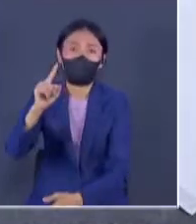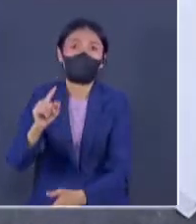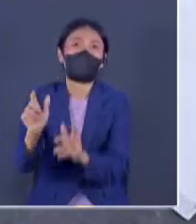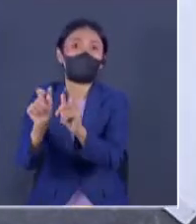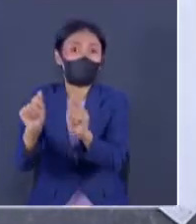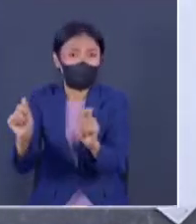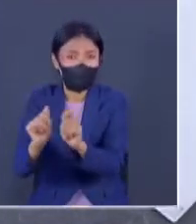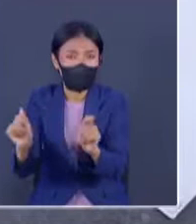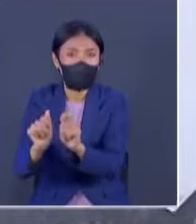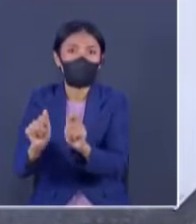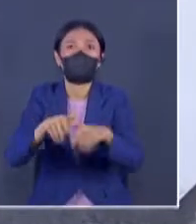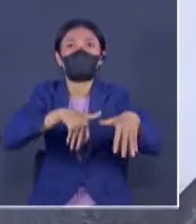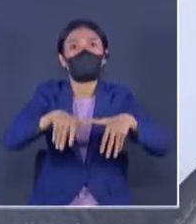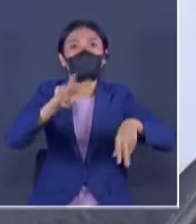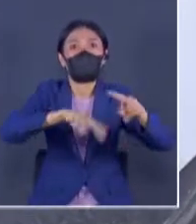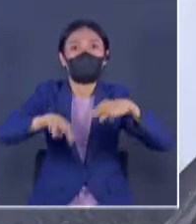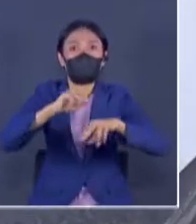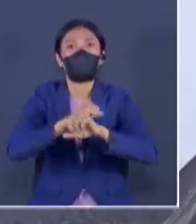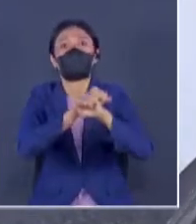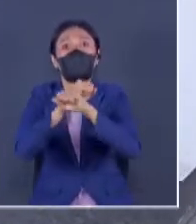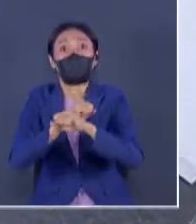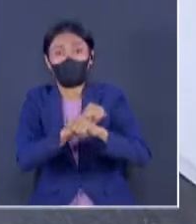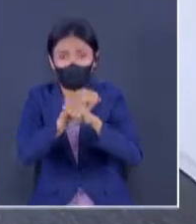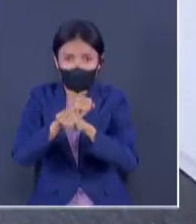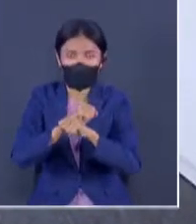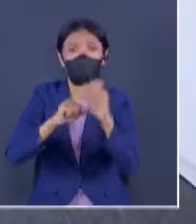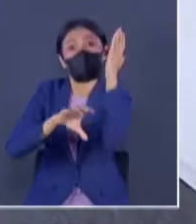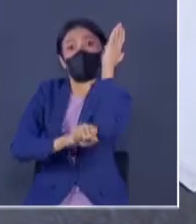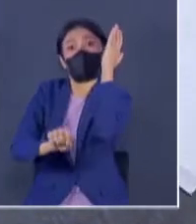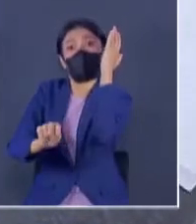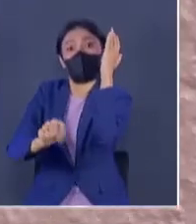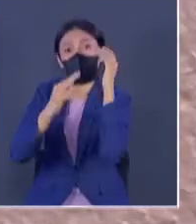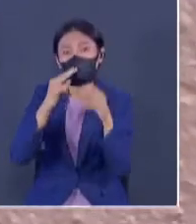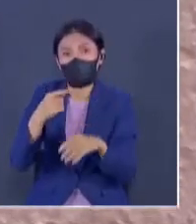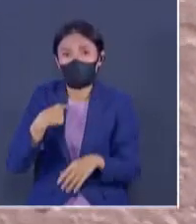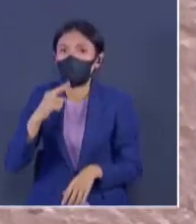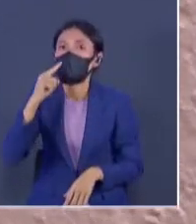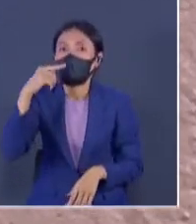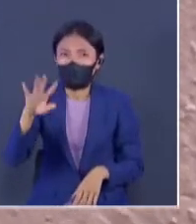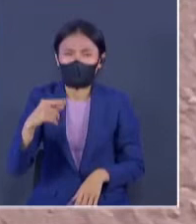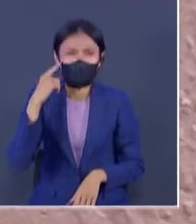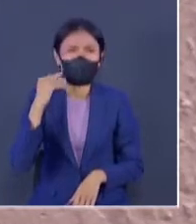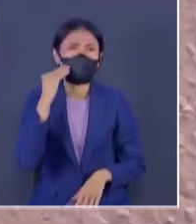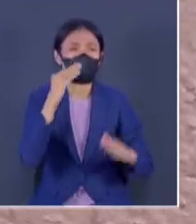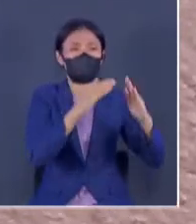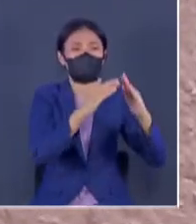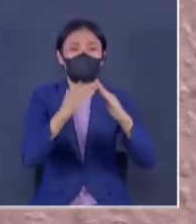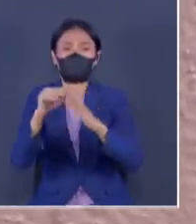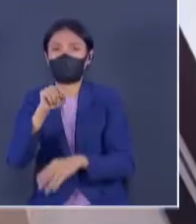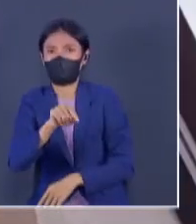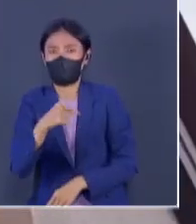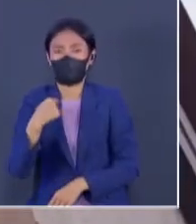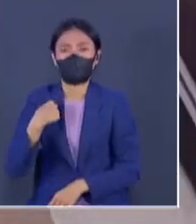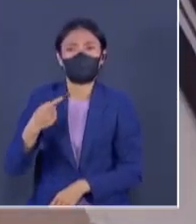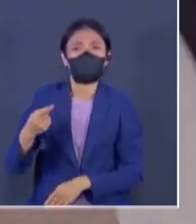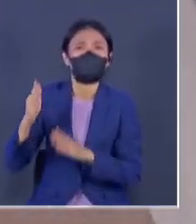ริโภคประจำจังหวัดสตูลโดยกังวลว่าบ้านในโครงการอาจจะเป็นช่องทางทุจริตระหว่างผู้ประกอบการกับให้กับเจ้าหน้า